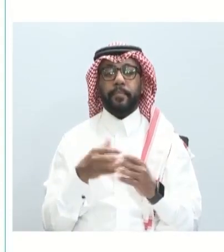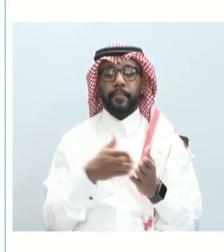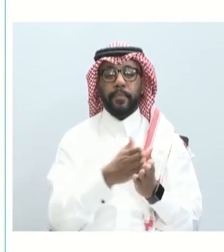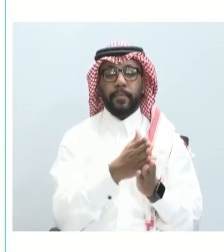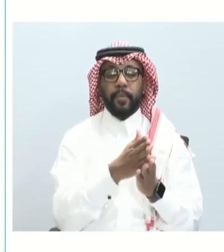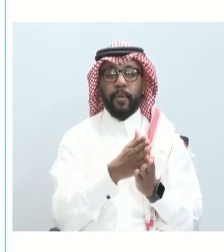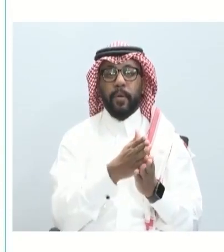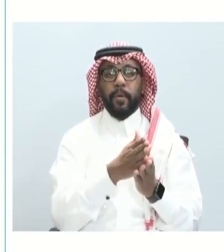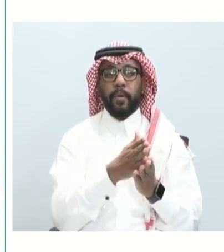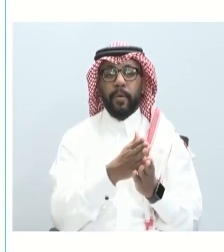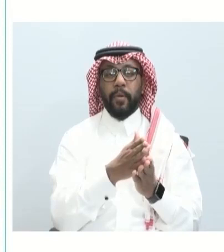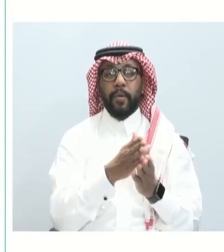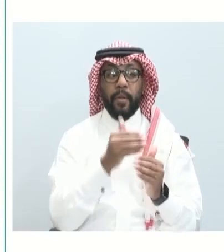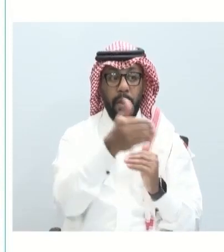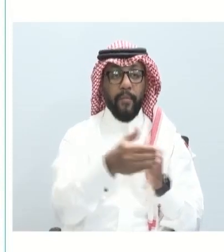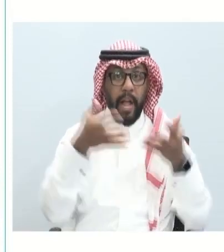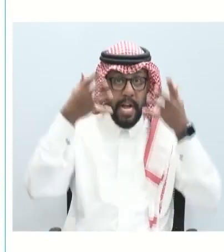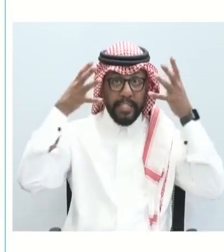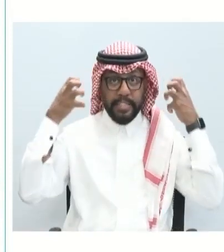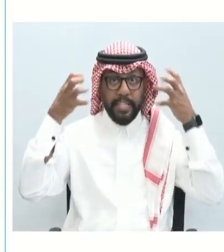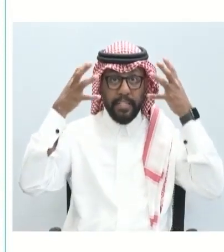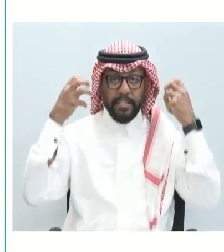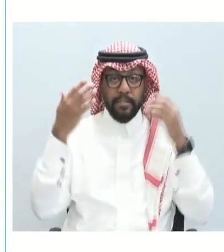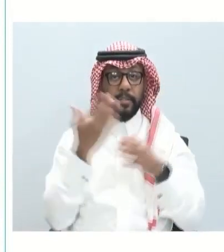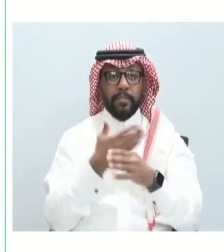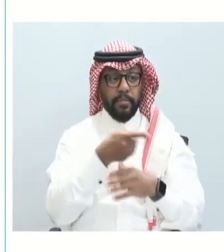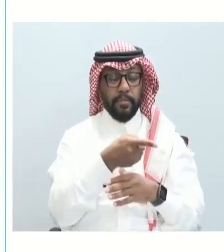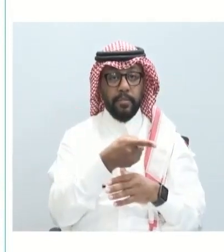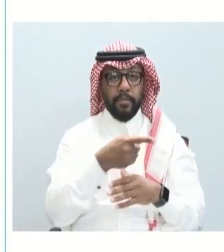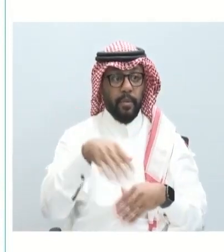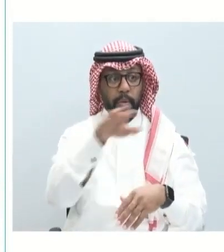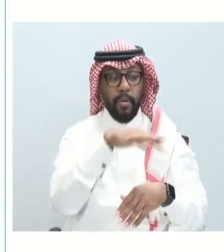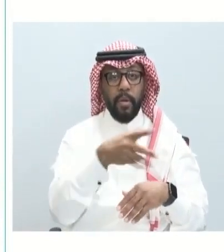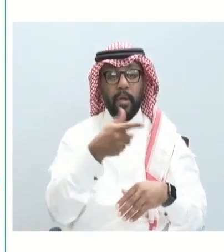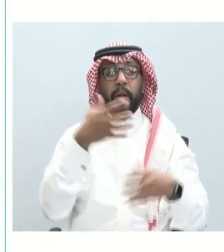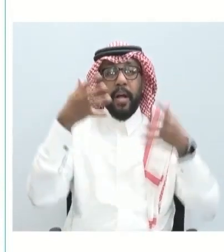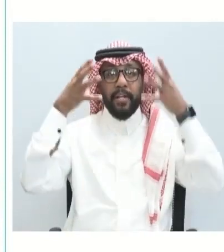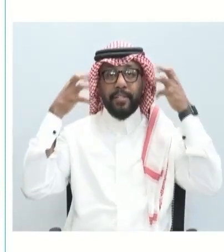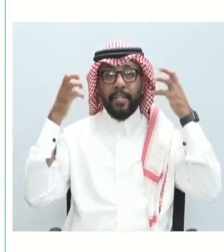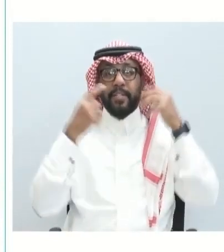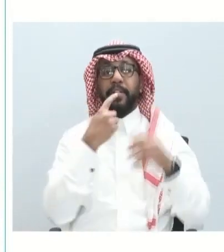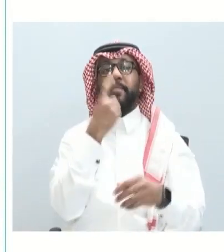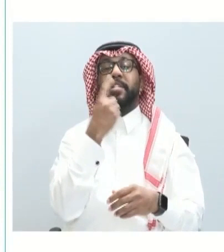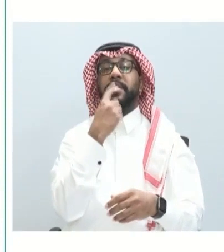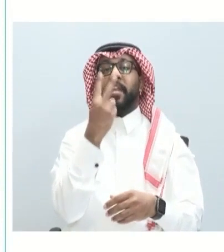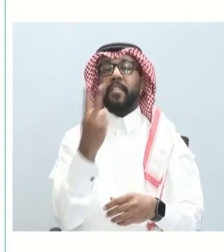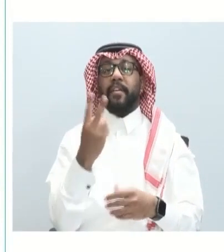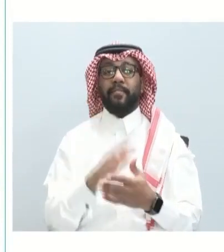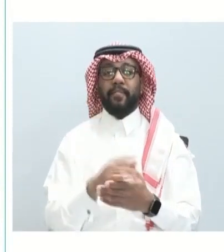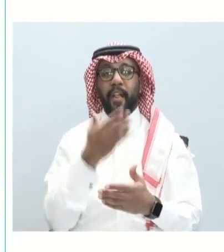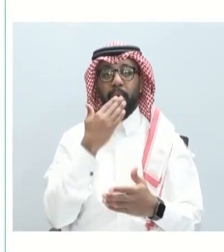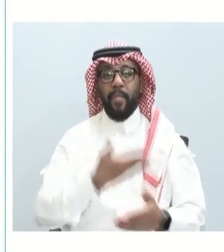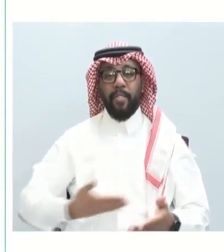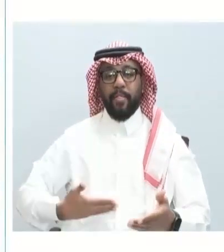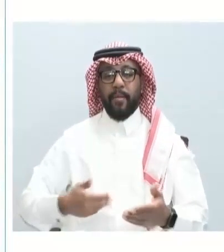ما هو الباب الذي خلفه اسد لماذا لان من المستحيل ان يبقى اي حيوان حيا لمده عامين دون طعام او